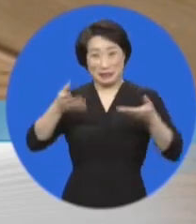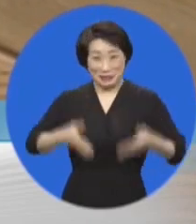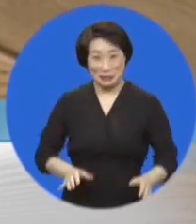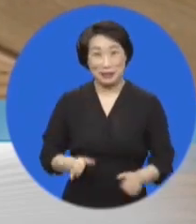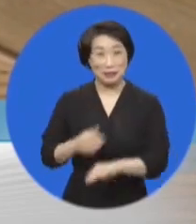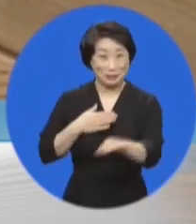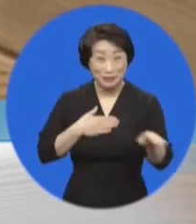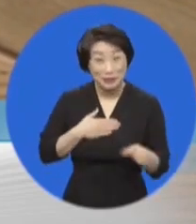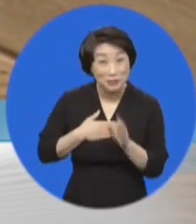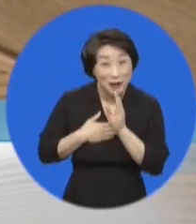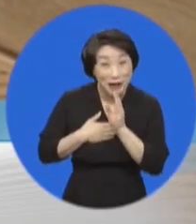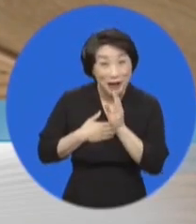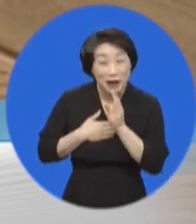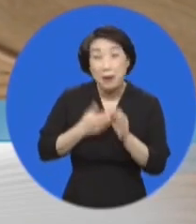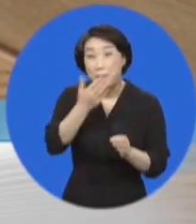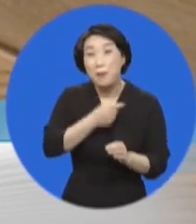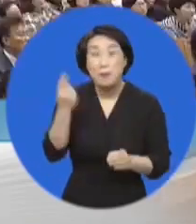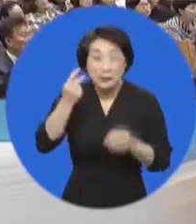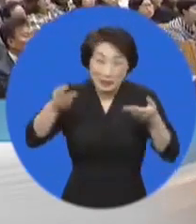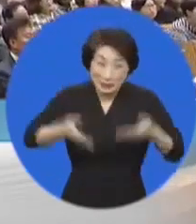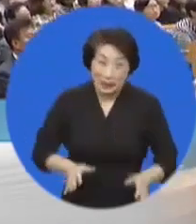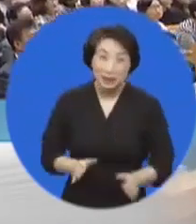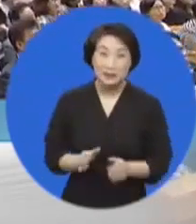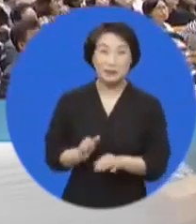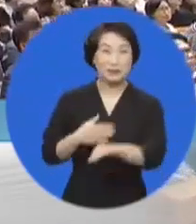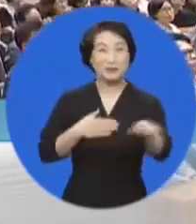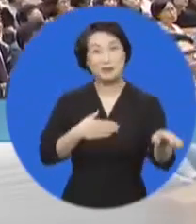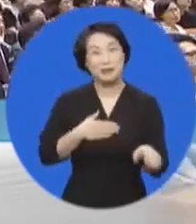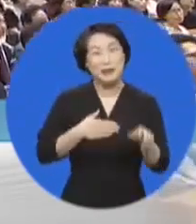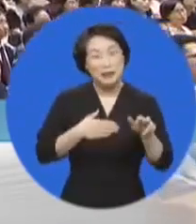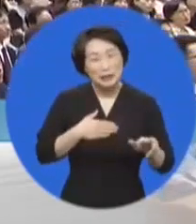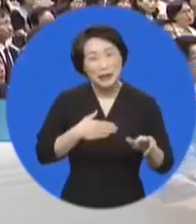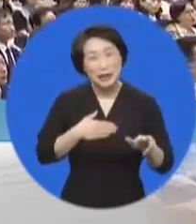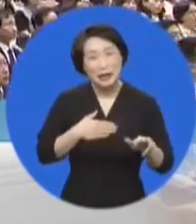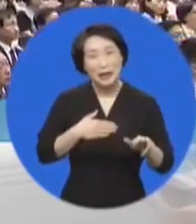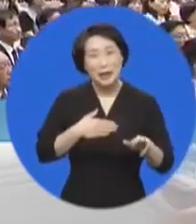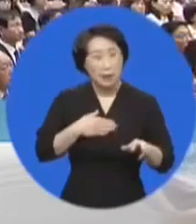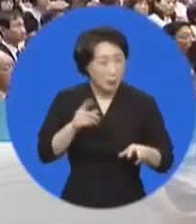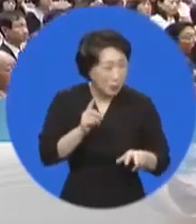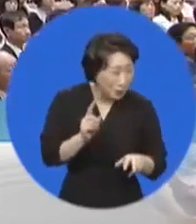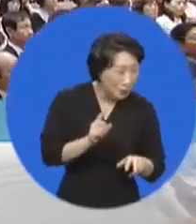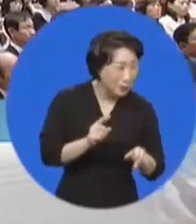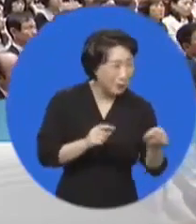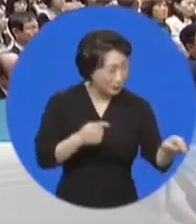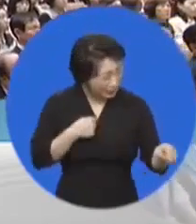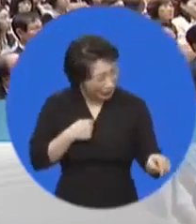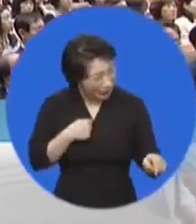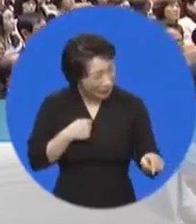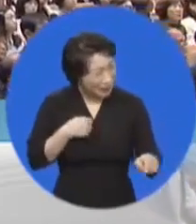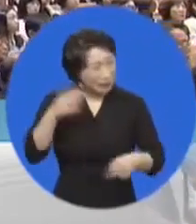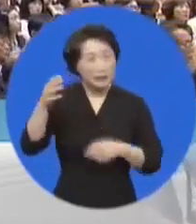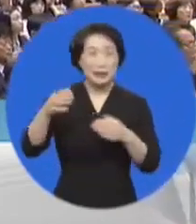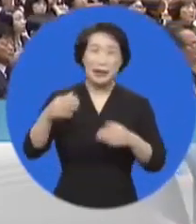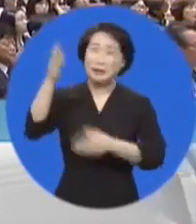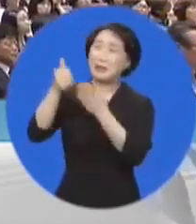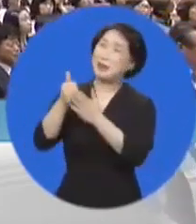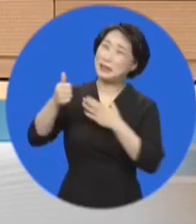거듭나고 복음으로 거듭나서 어느 무릎 봐도 너구나구는 남이